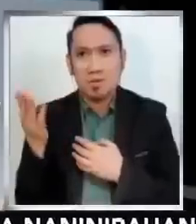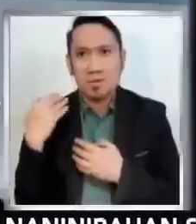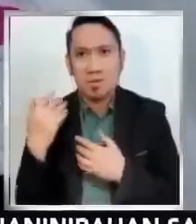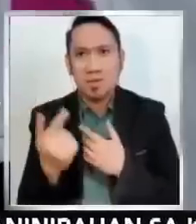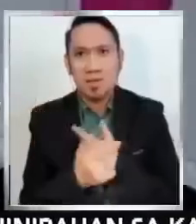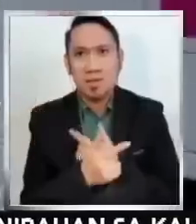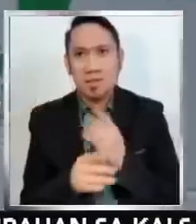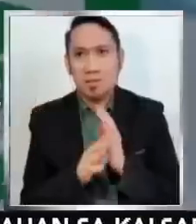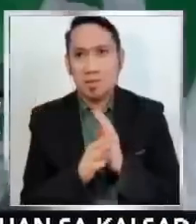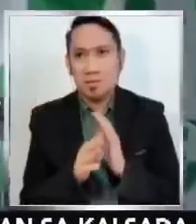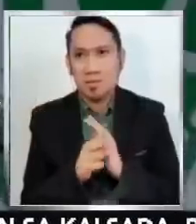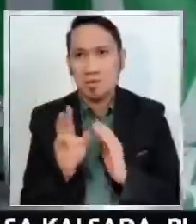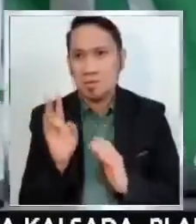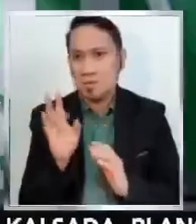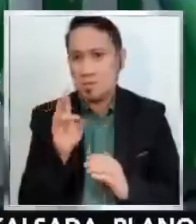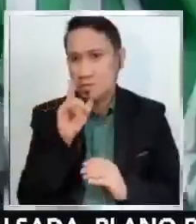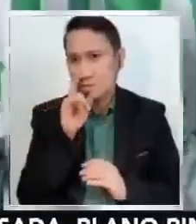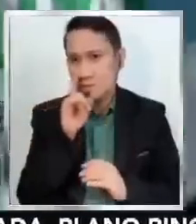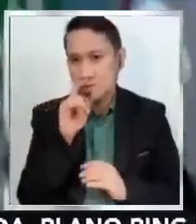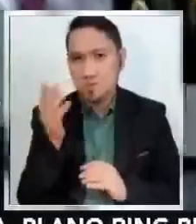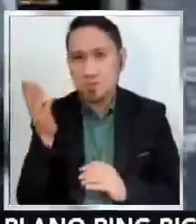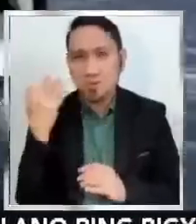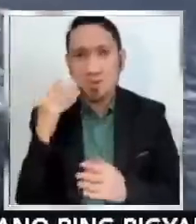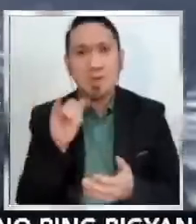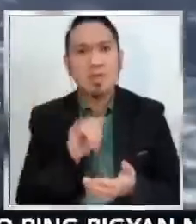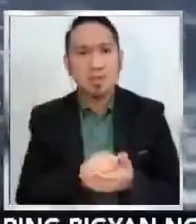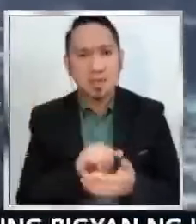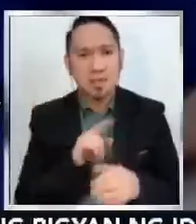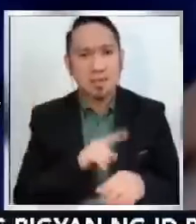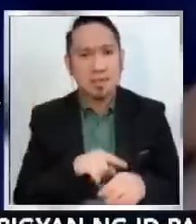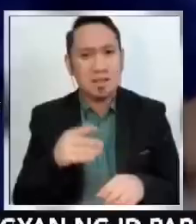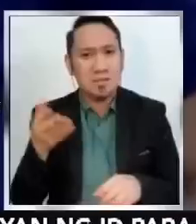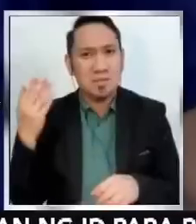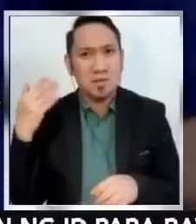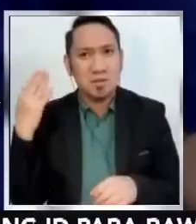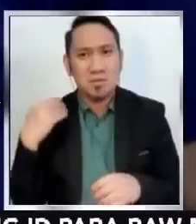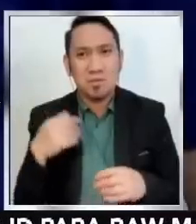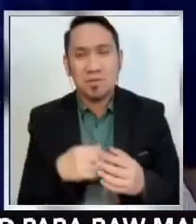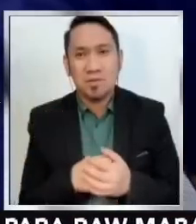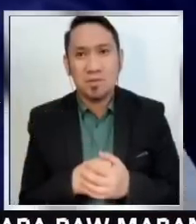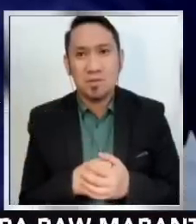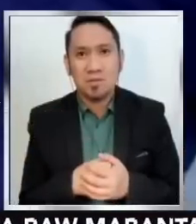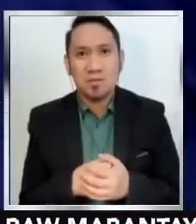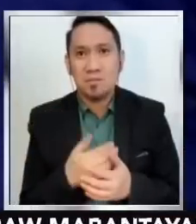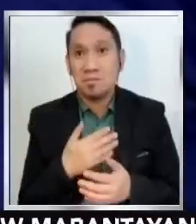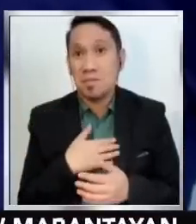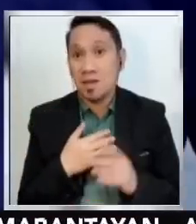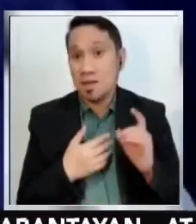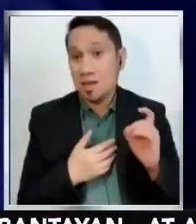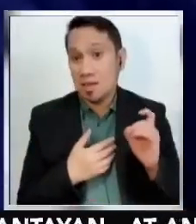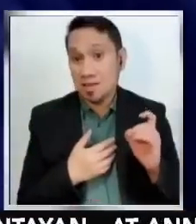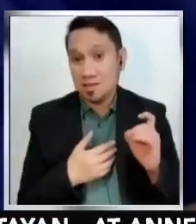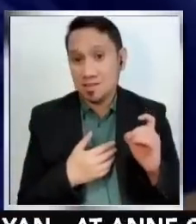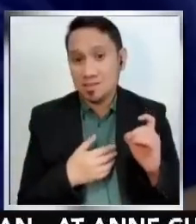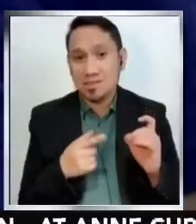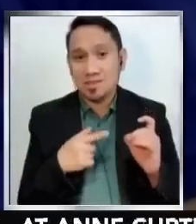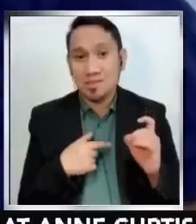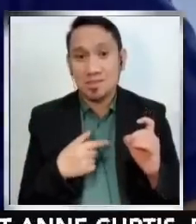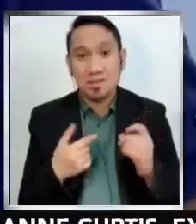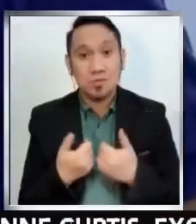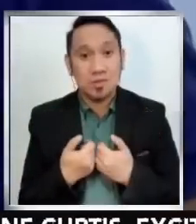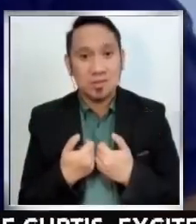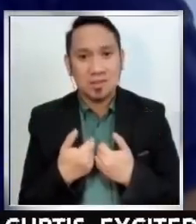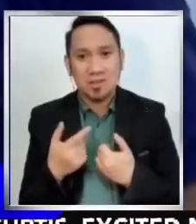17 anyos lang siya. During that time, yung ex-boyfriend ko, pinipick up niya ako. And then